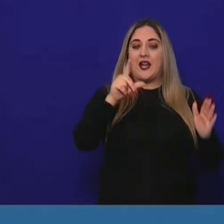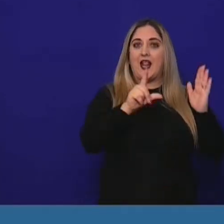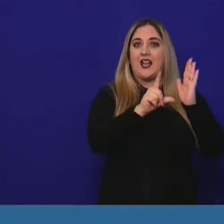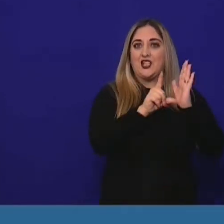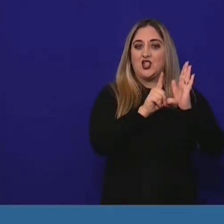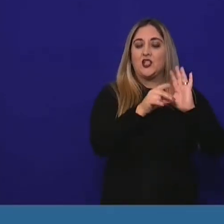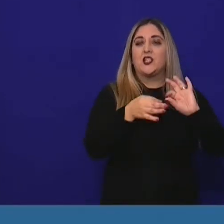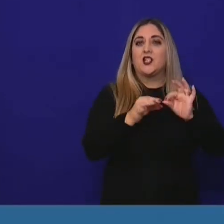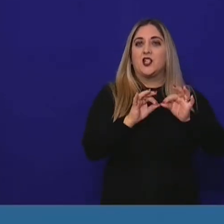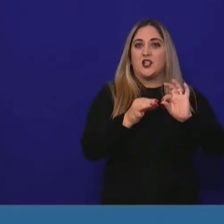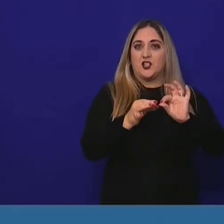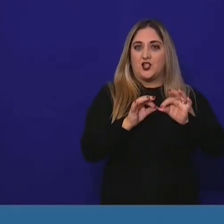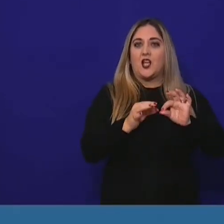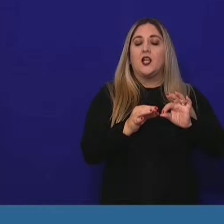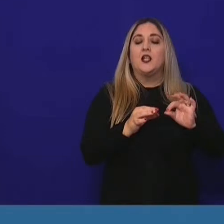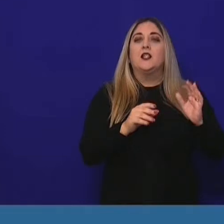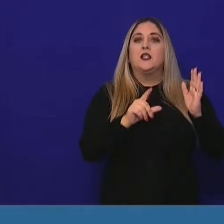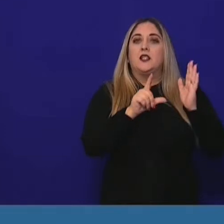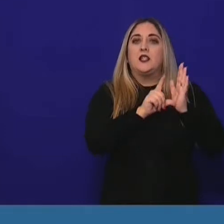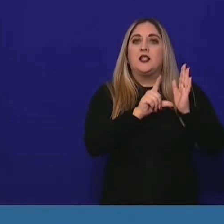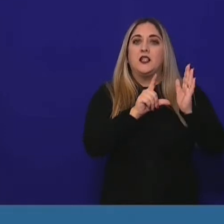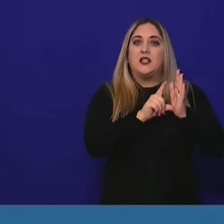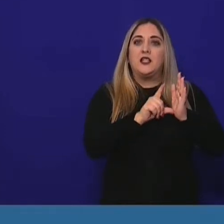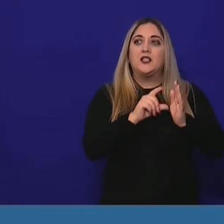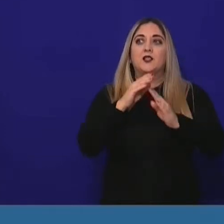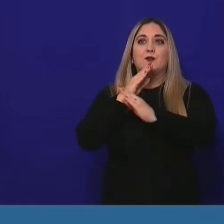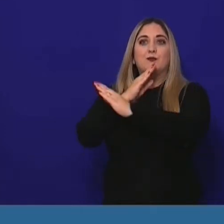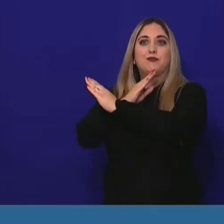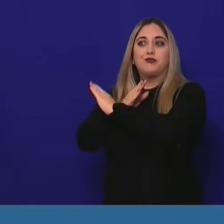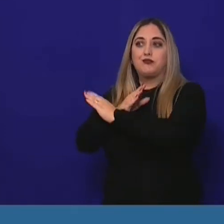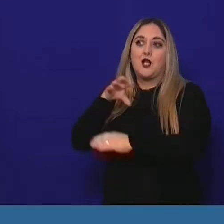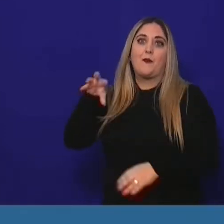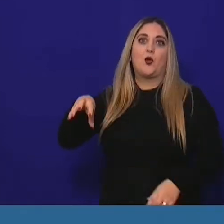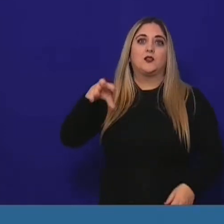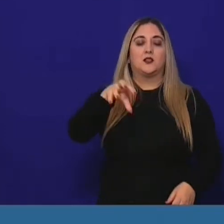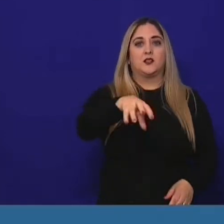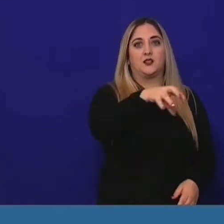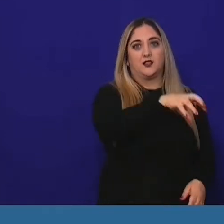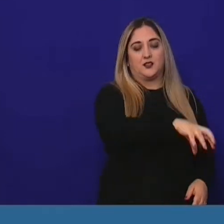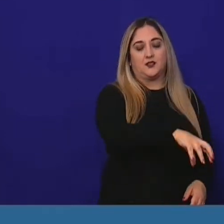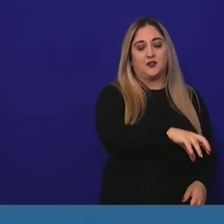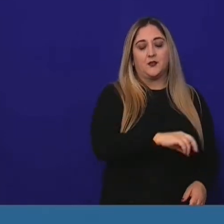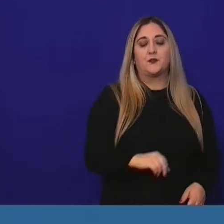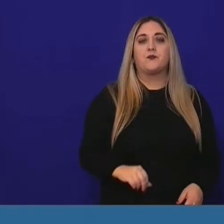għamendajna, fatti ħana għanna liġi ta' ban għal ċertu pajizi,